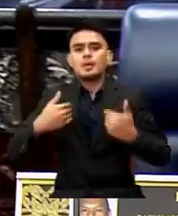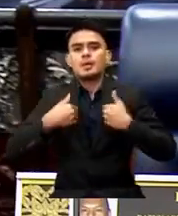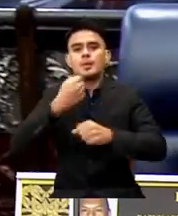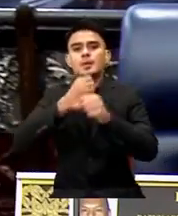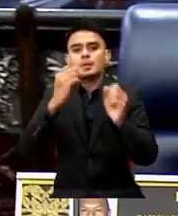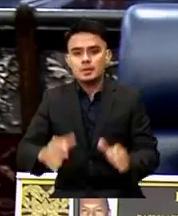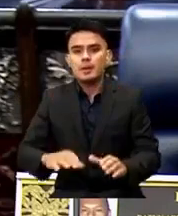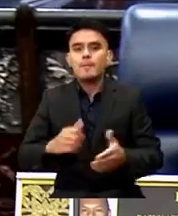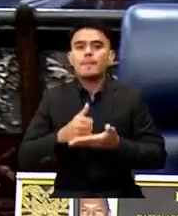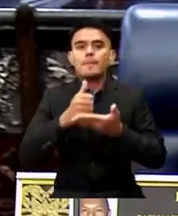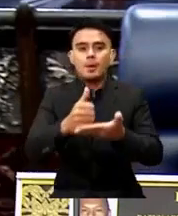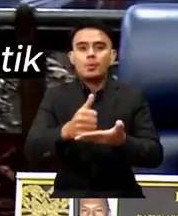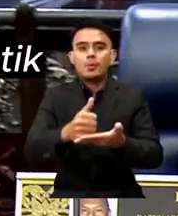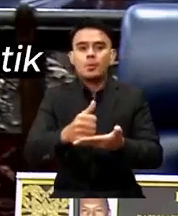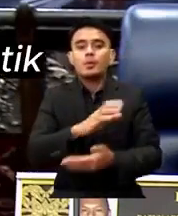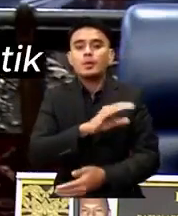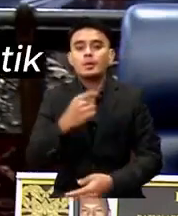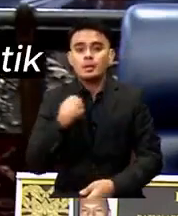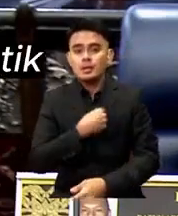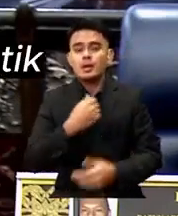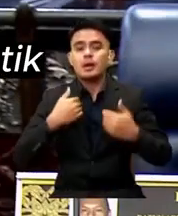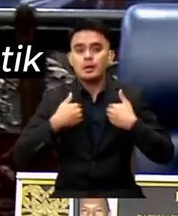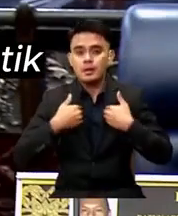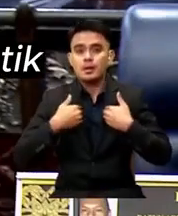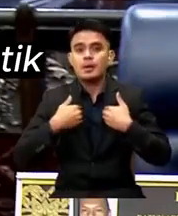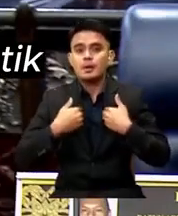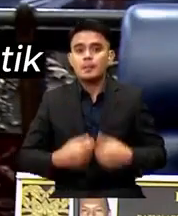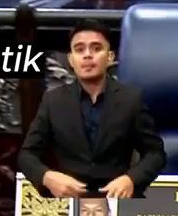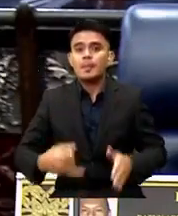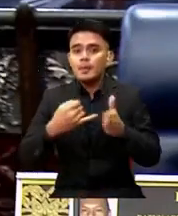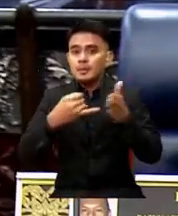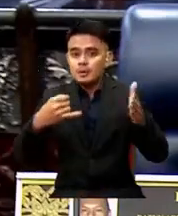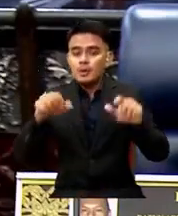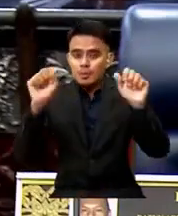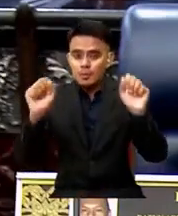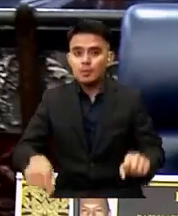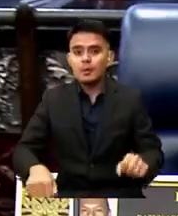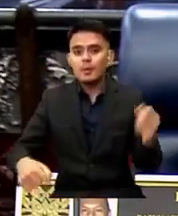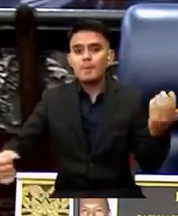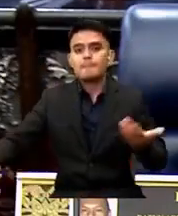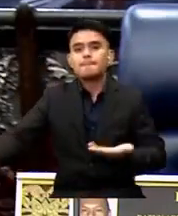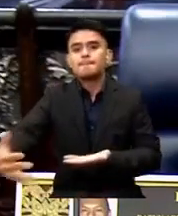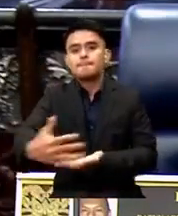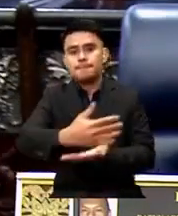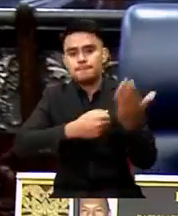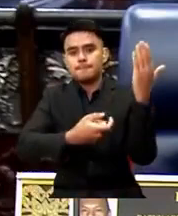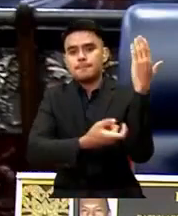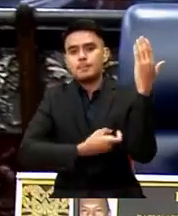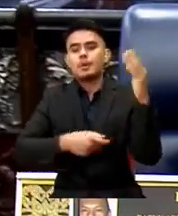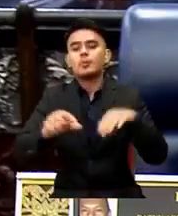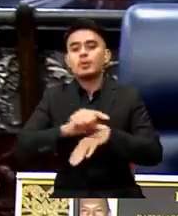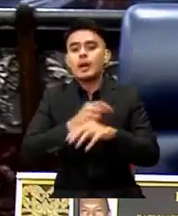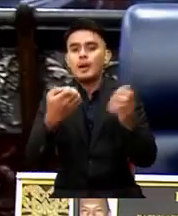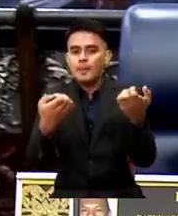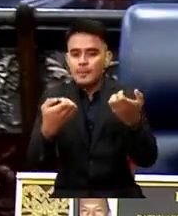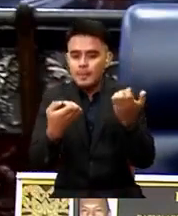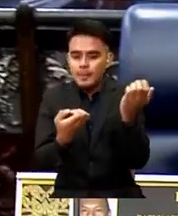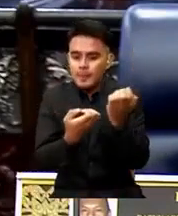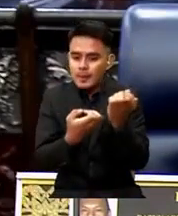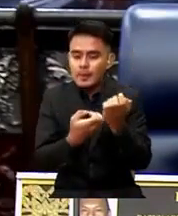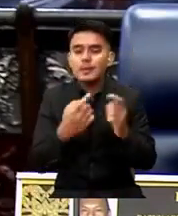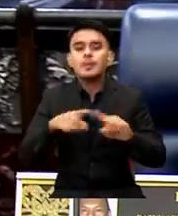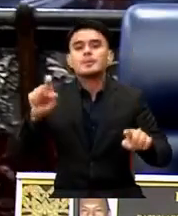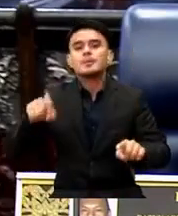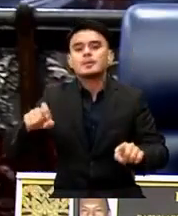kita ada banyak pisau-pisau untuk meraih buah ini secara automatik dan sebagainya gunakan bateri. Tetapi kita perlukan